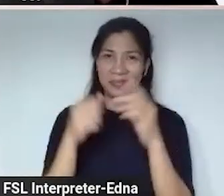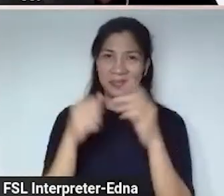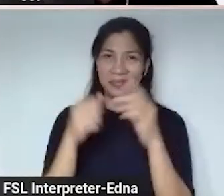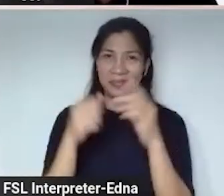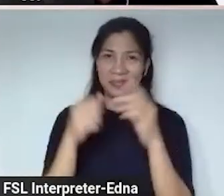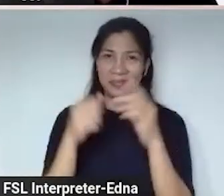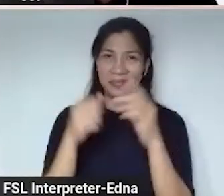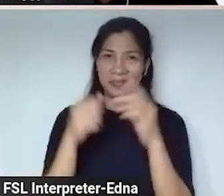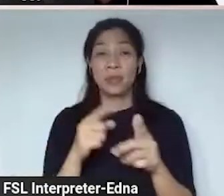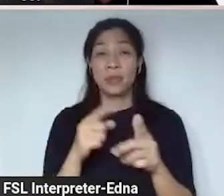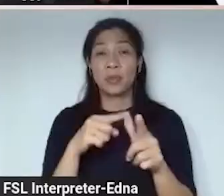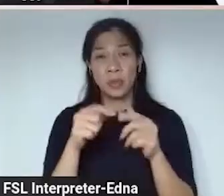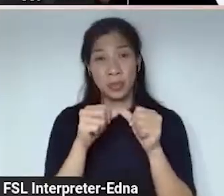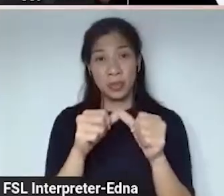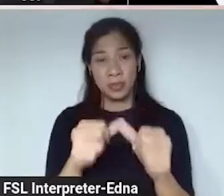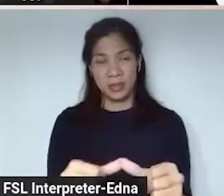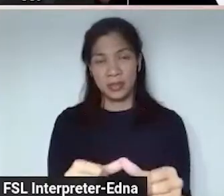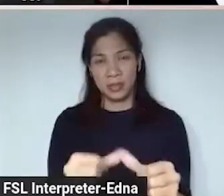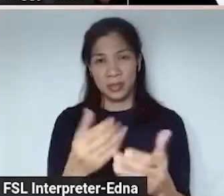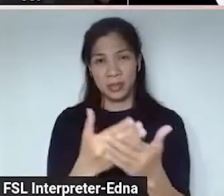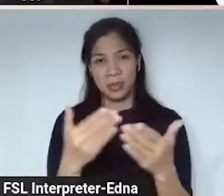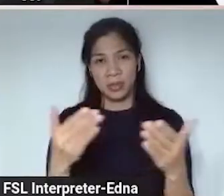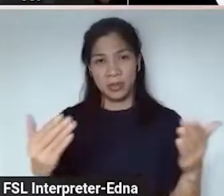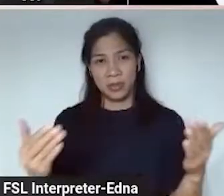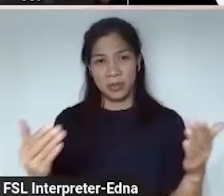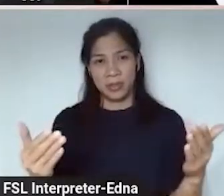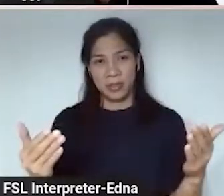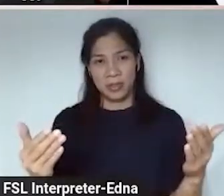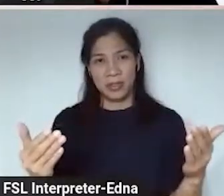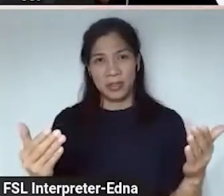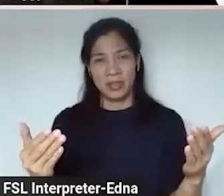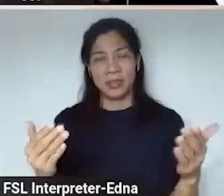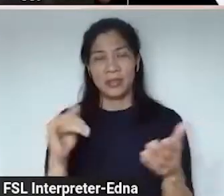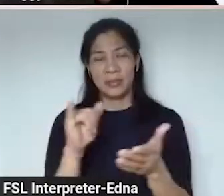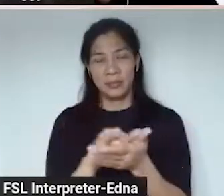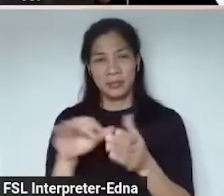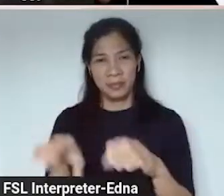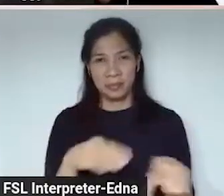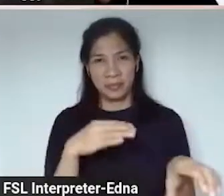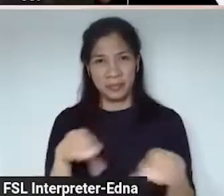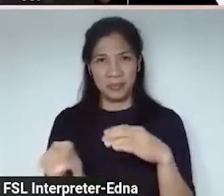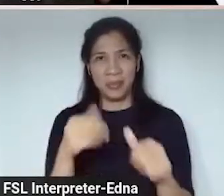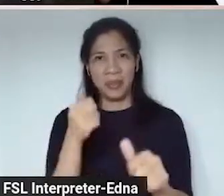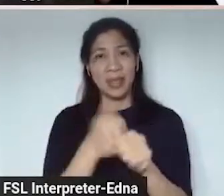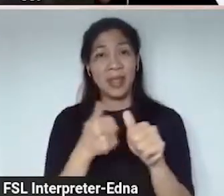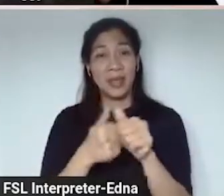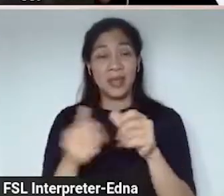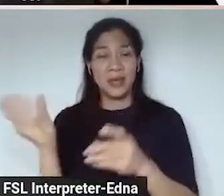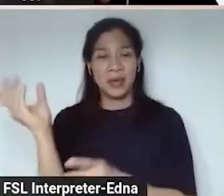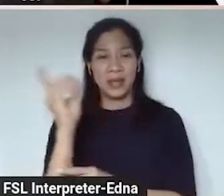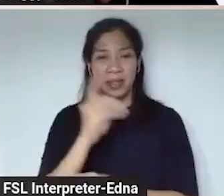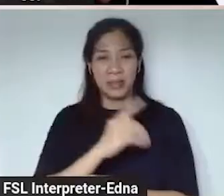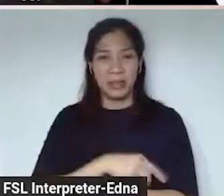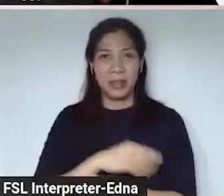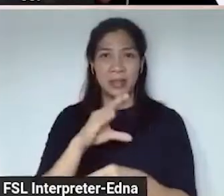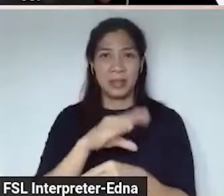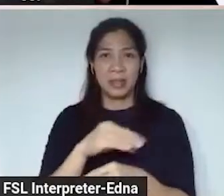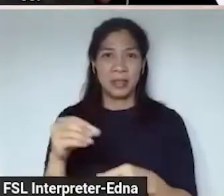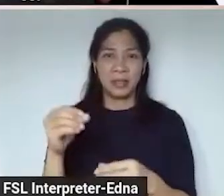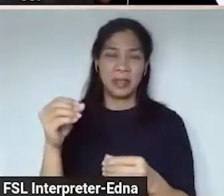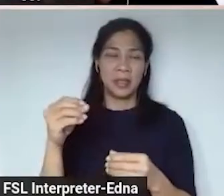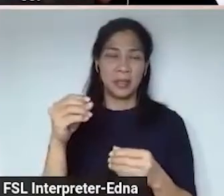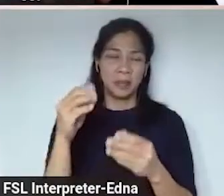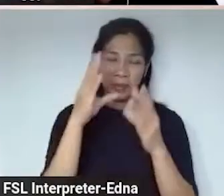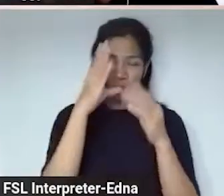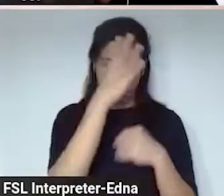doing for the day. Every day, I do that. And then when I retire in the evening, then, thank you, Lord, for